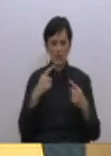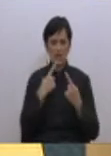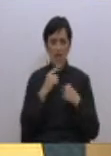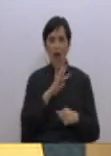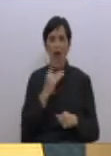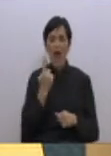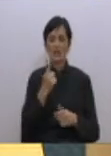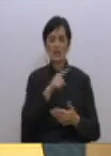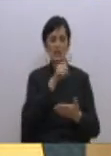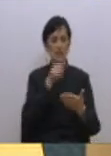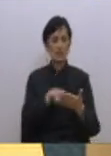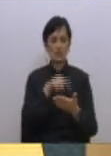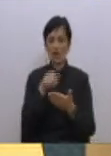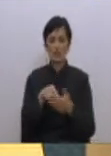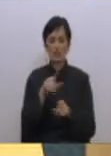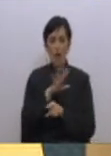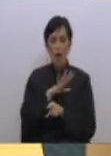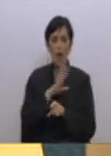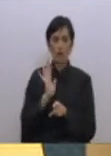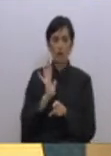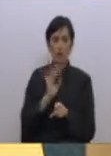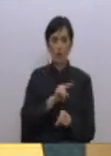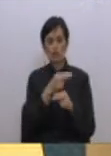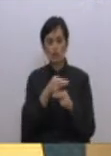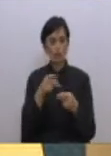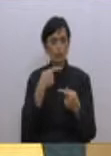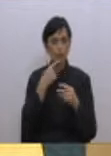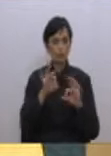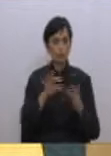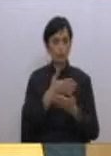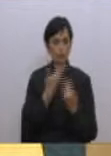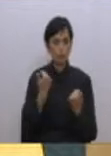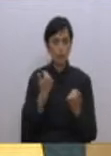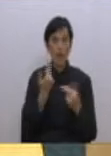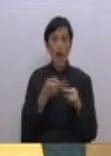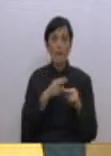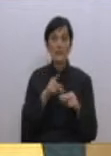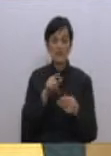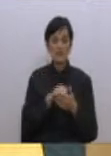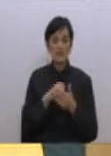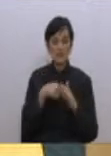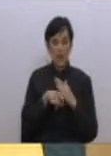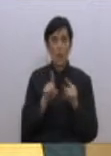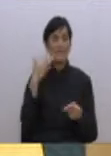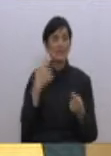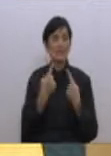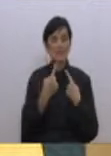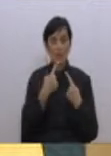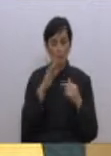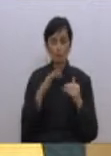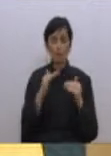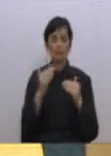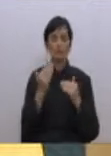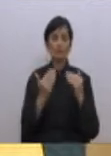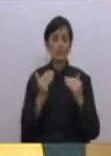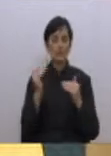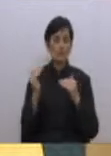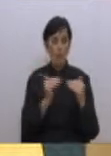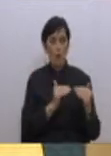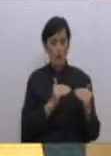ერთი შეკითხვა არ იყო და არავის არავით არის. ამის გამო მეც ცოტა ბევრი მქონდა, მოკლედ